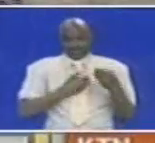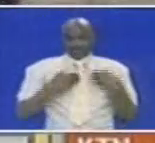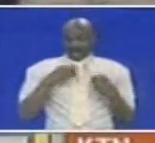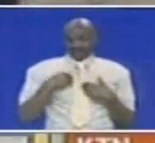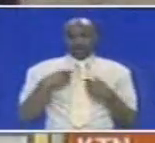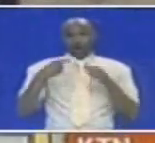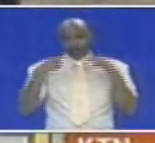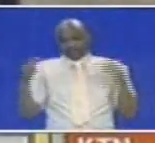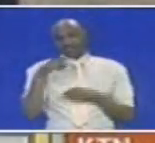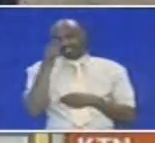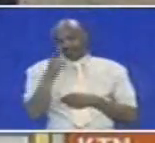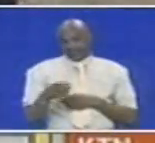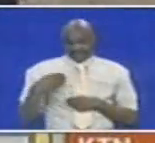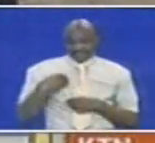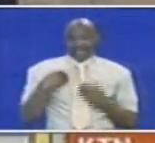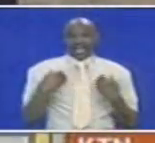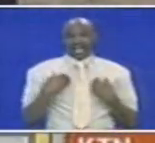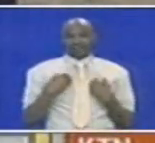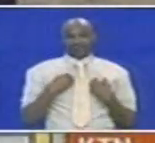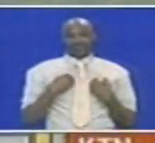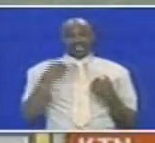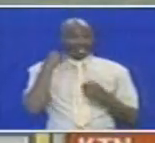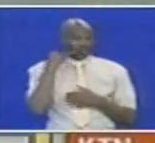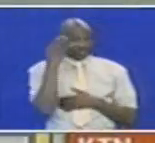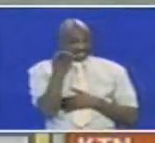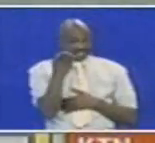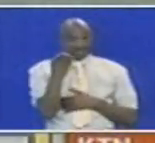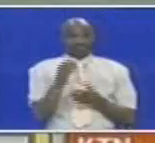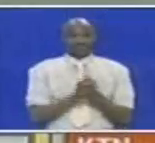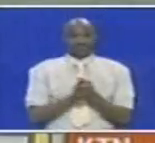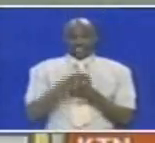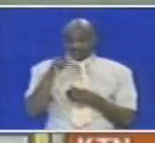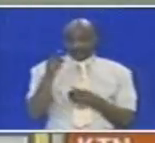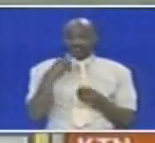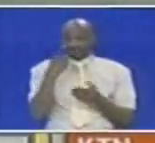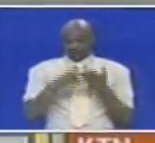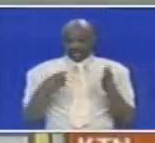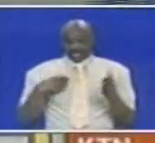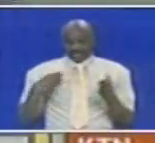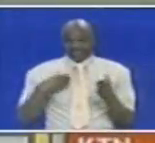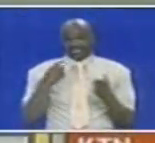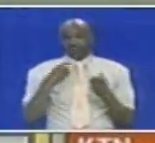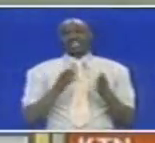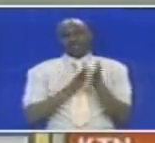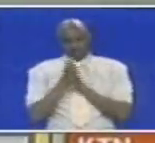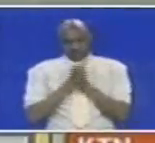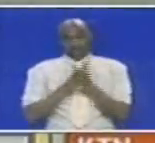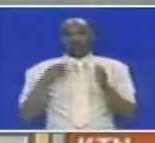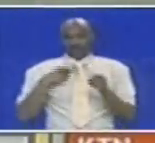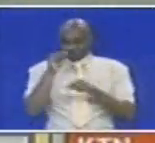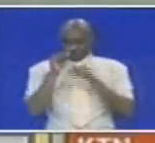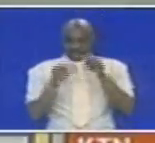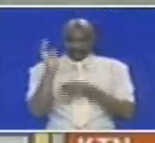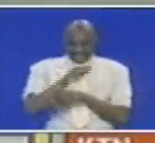Upinzani ulionekana wakati wa michuano ya Great Rift kule Nakuru na hali ngumu ya mchezo bila shaka itafufua ari na kiwe kulipiza kisasi kwa timu kama